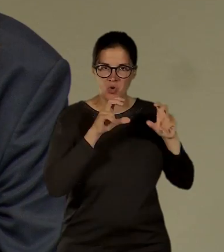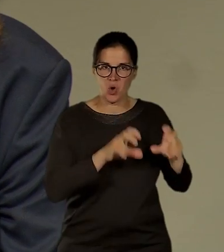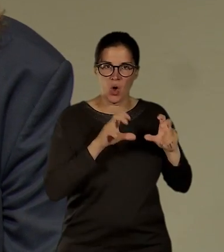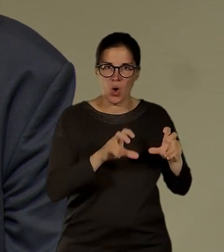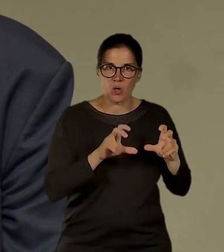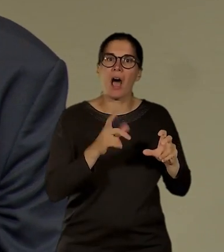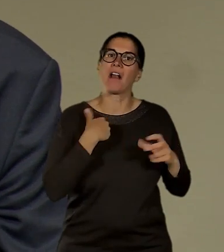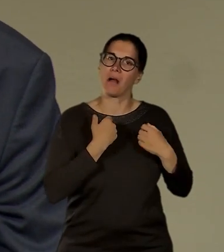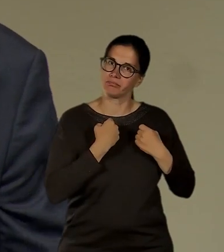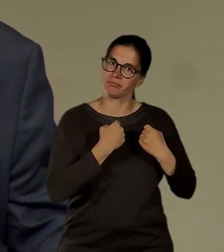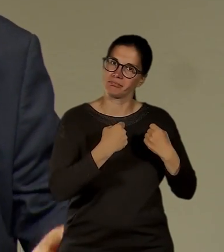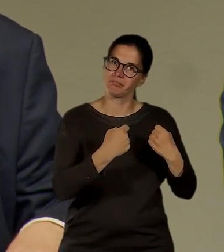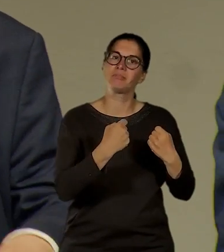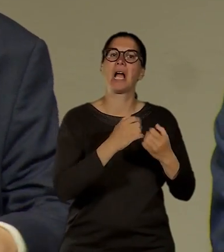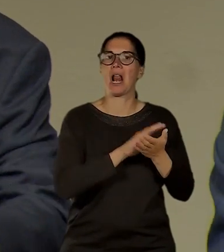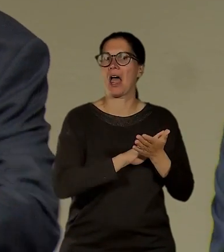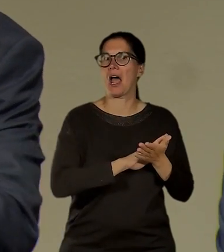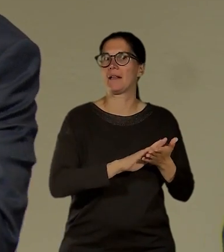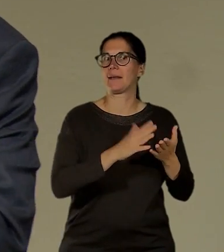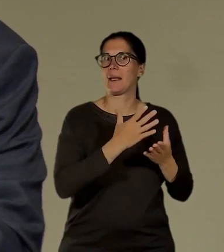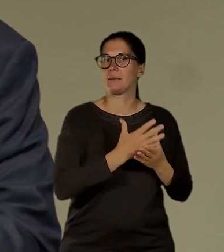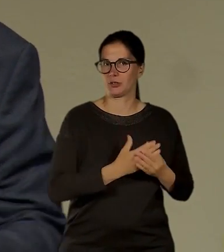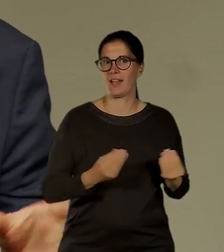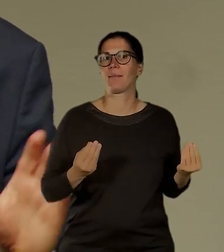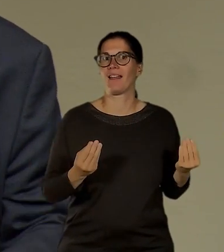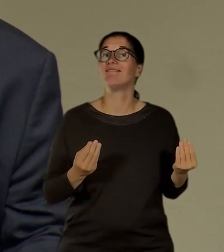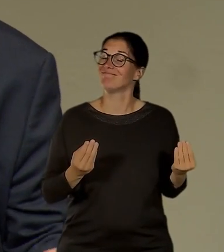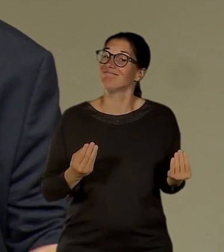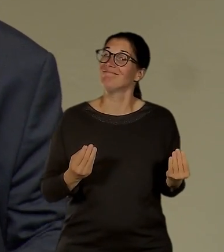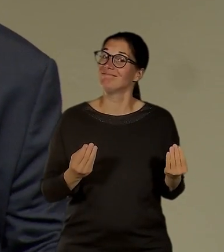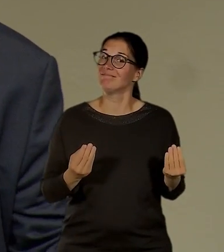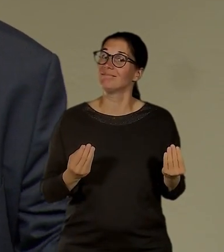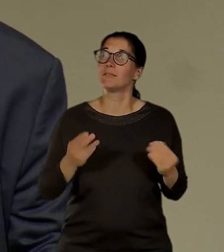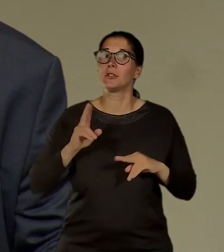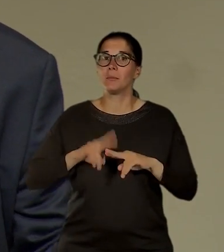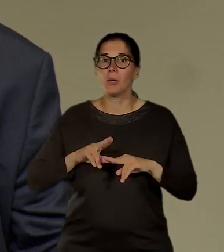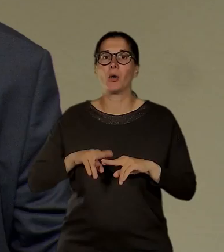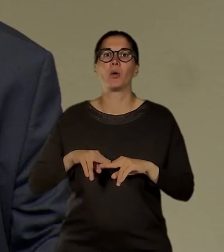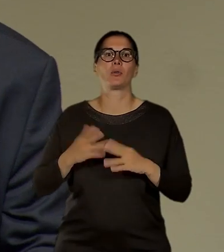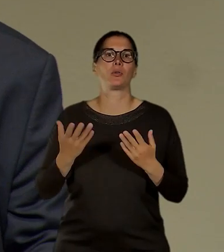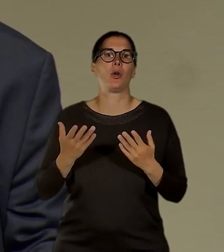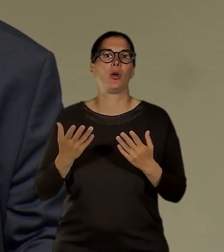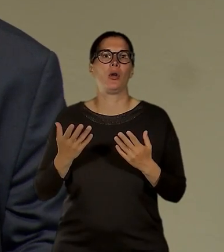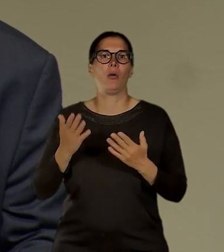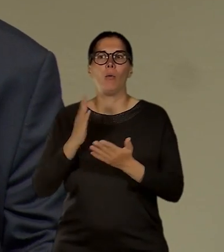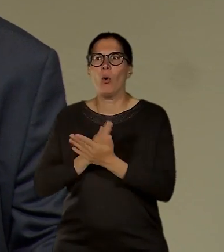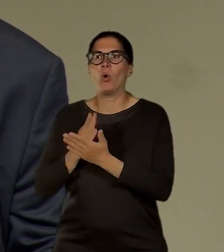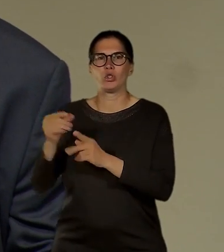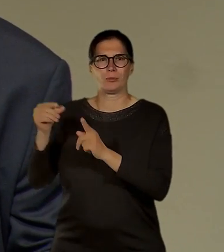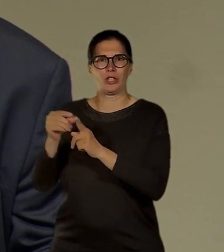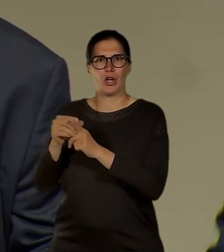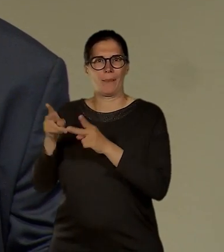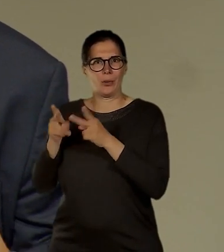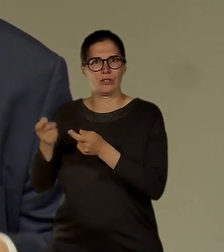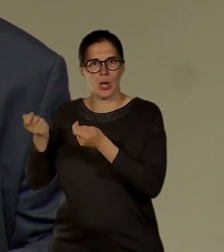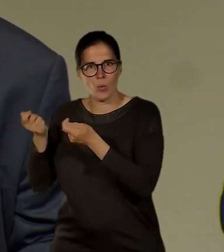s ním spokojený. A vlastně postupně se ty různý v Husáku s Kapkem zavřeli Příkopy. Dneska to všichni